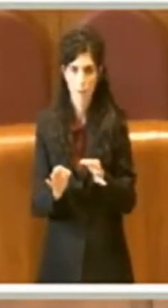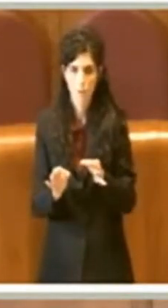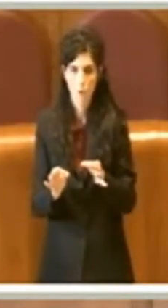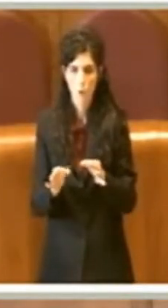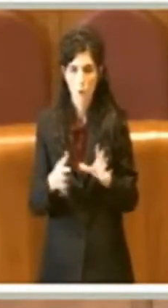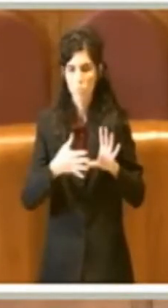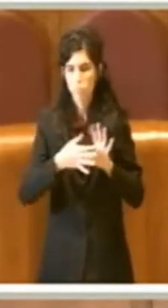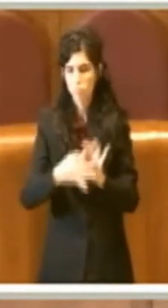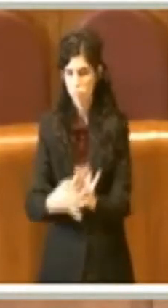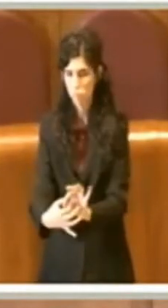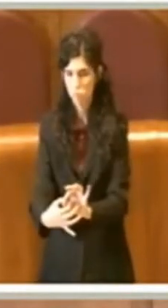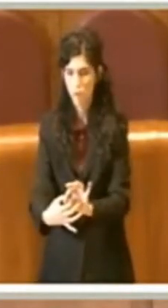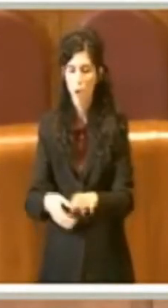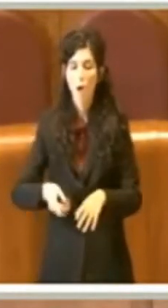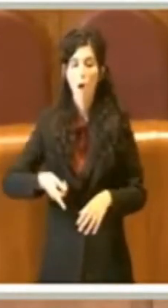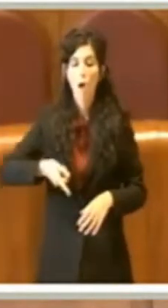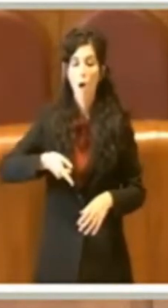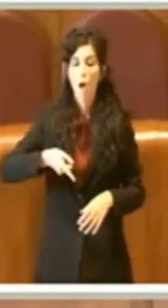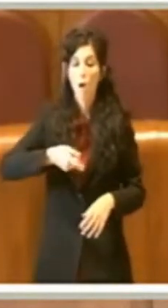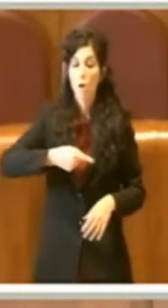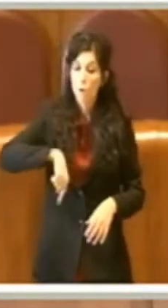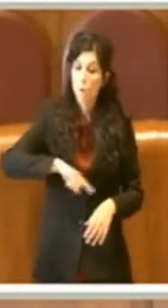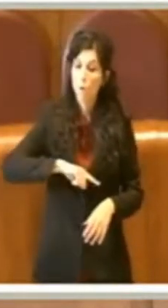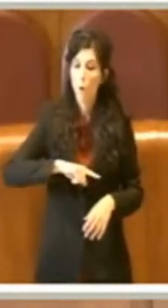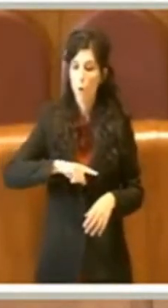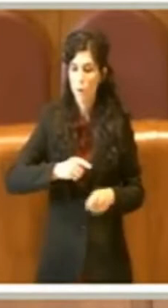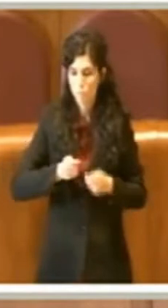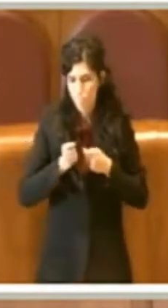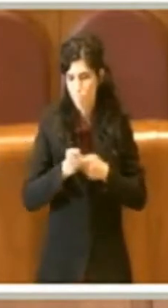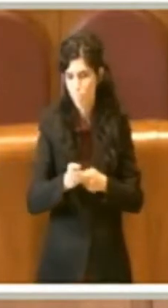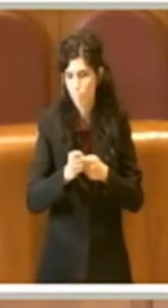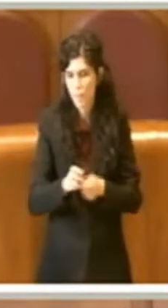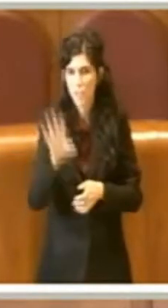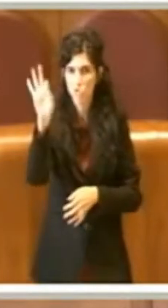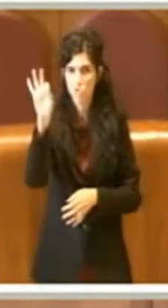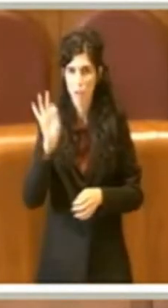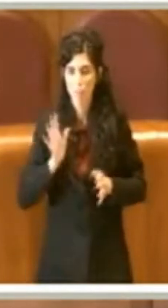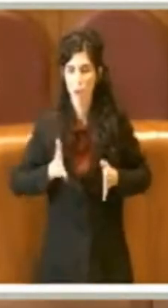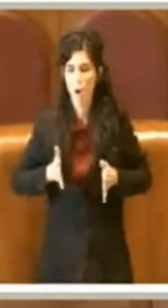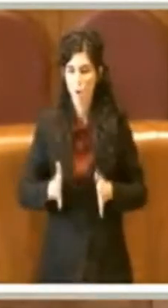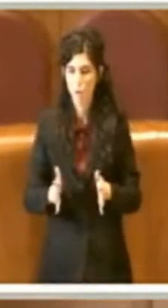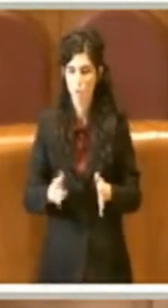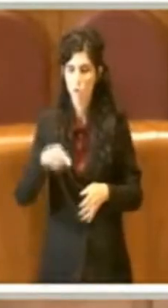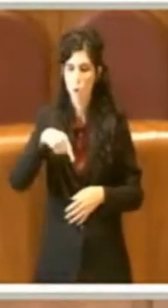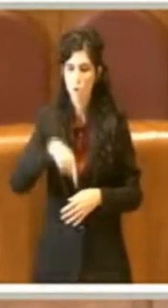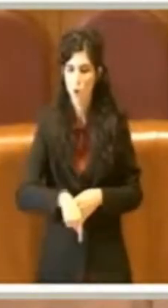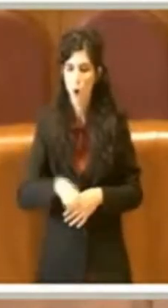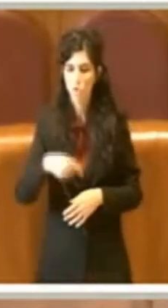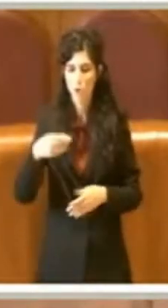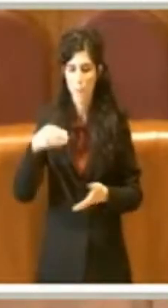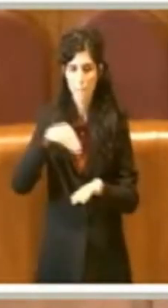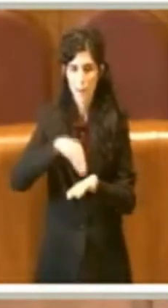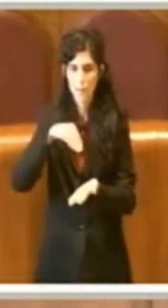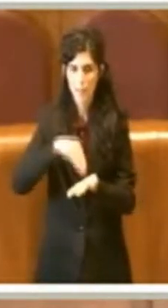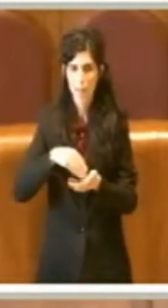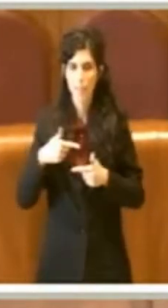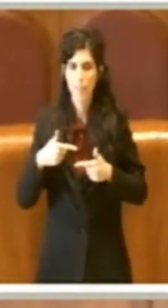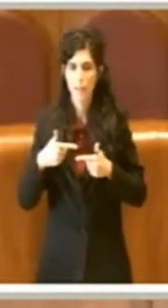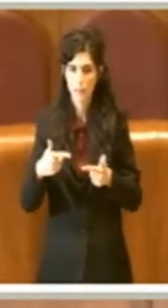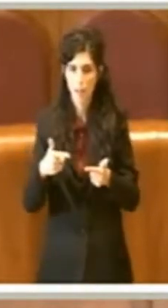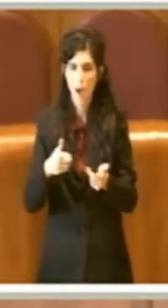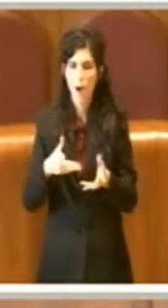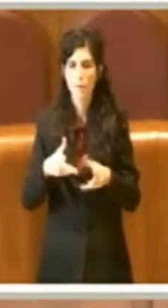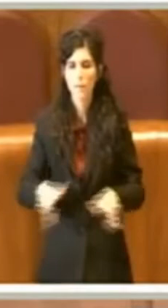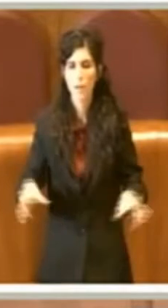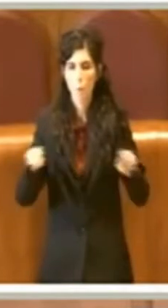tuttavia noi abbiamo spinto verso questa scelta coraggiosa e oggi siamo qui per dare un ulteriore indirizzo di